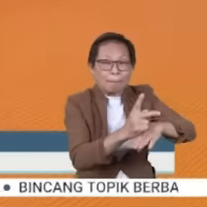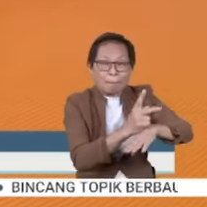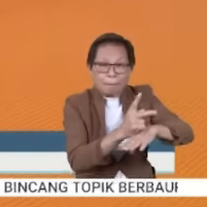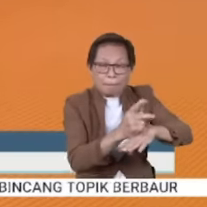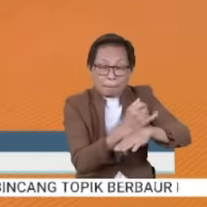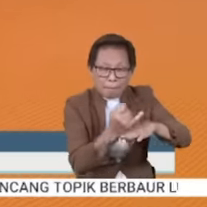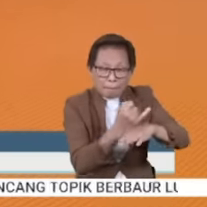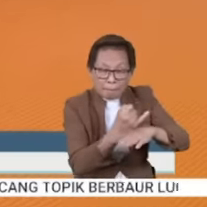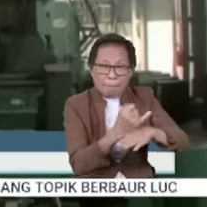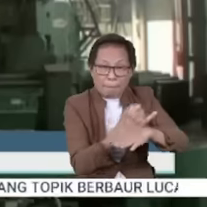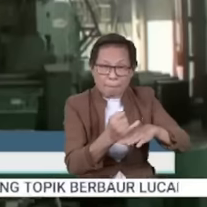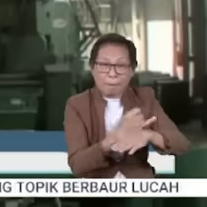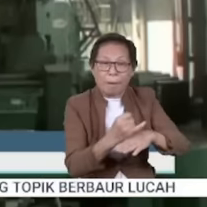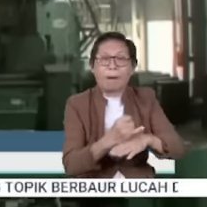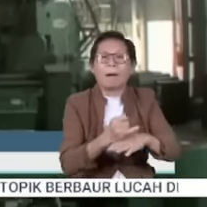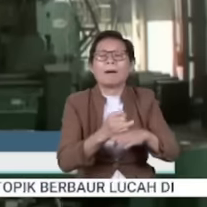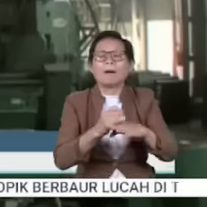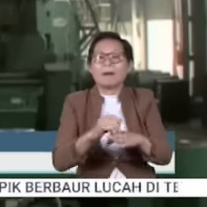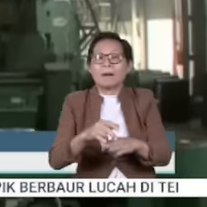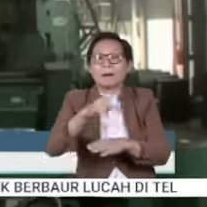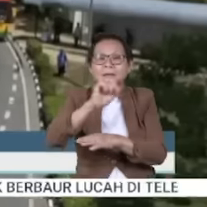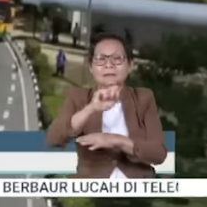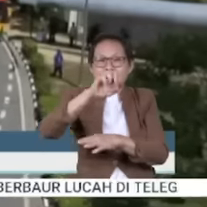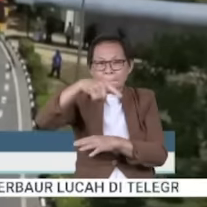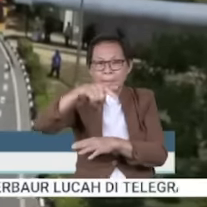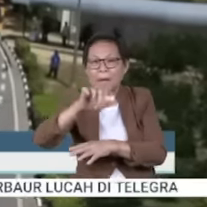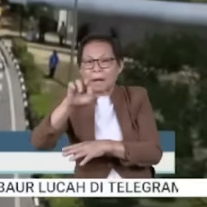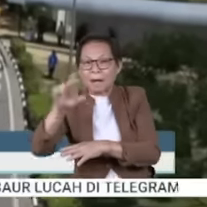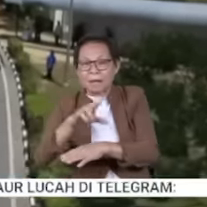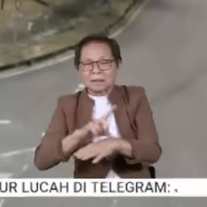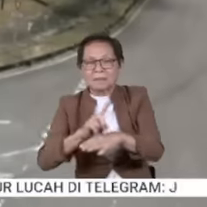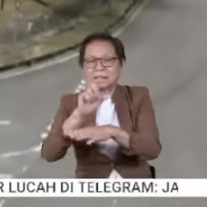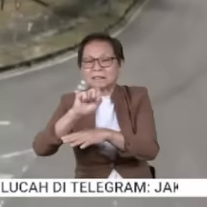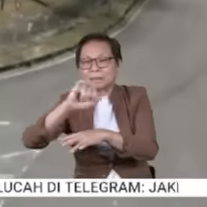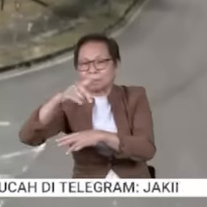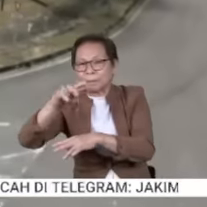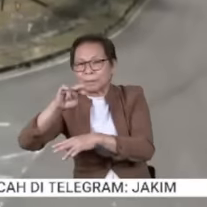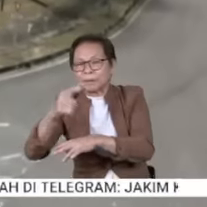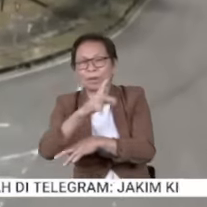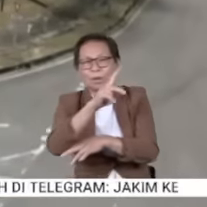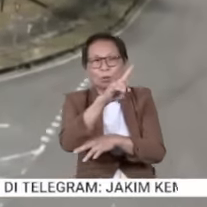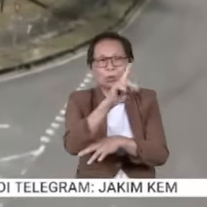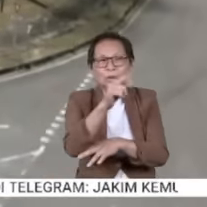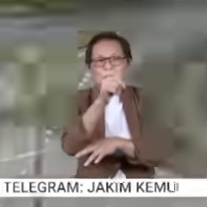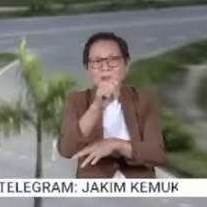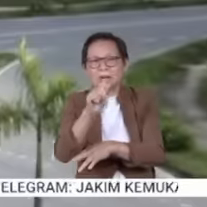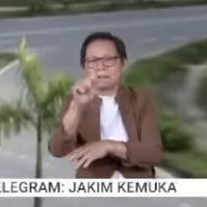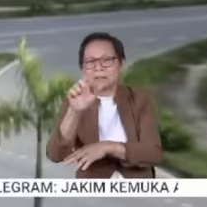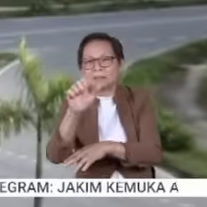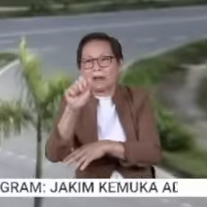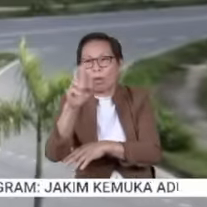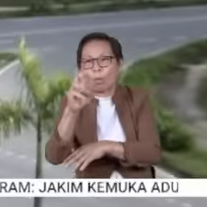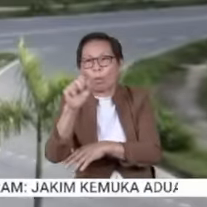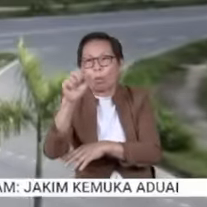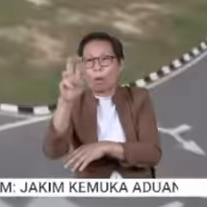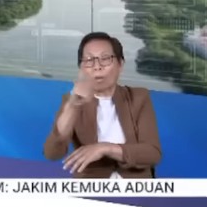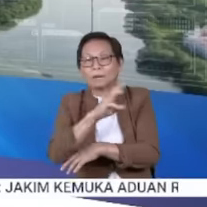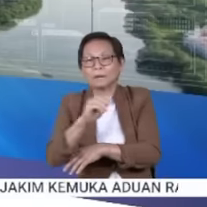Taman Perindustrian minyak dan gasipital kuda Tawau dan